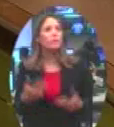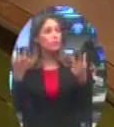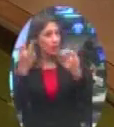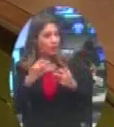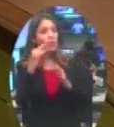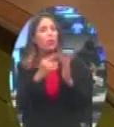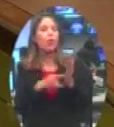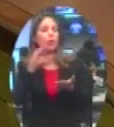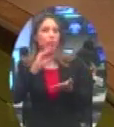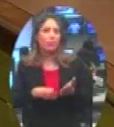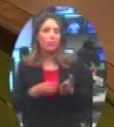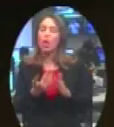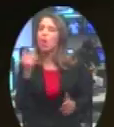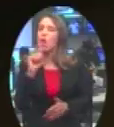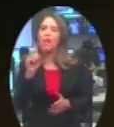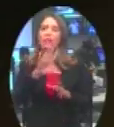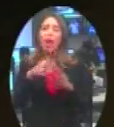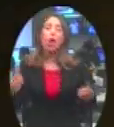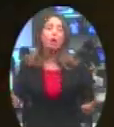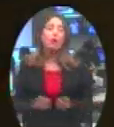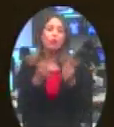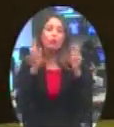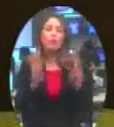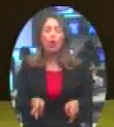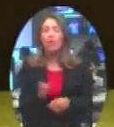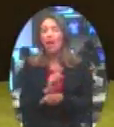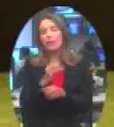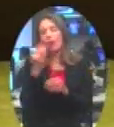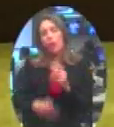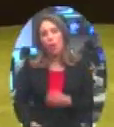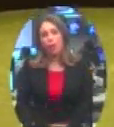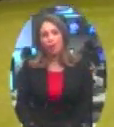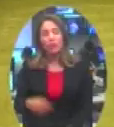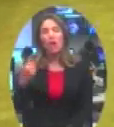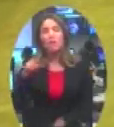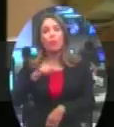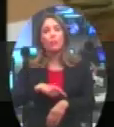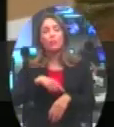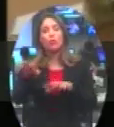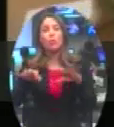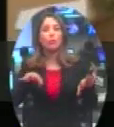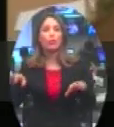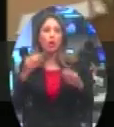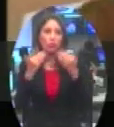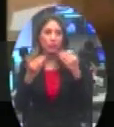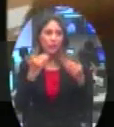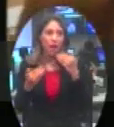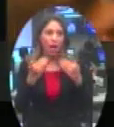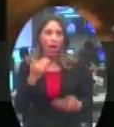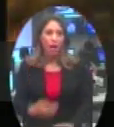כל ההתנגשויות האפשריות הקיימות עד הרגע האחרון, אפילו כאשר כבר פוזרה הישיבה.